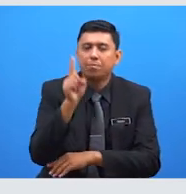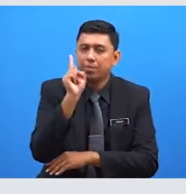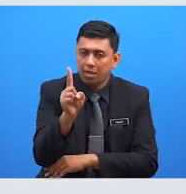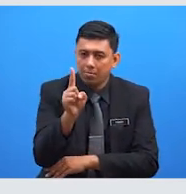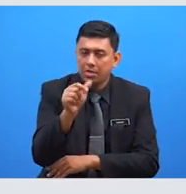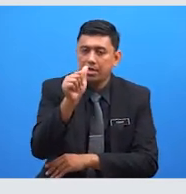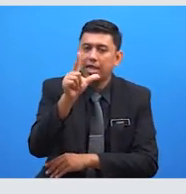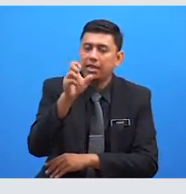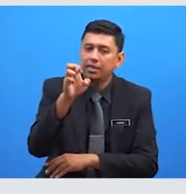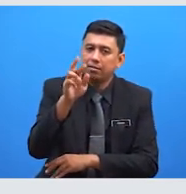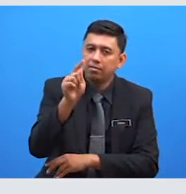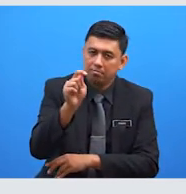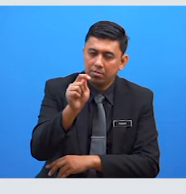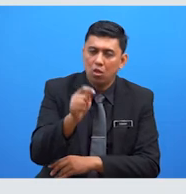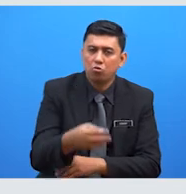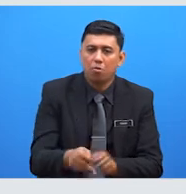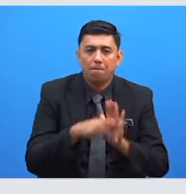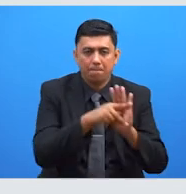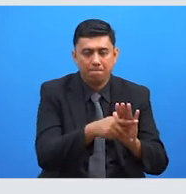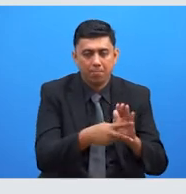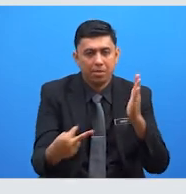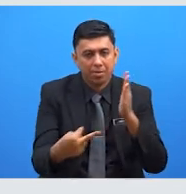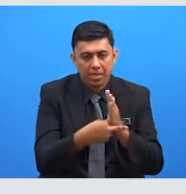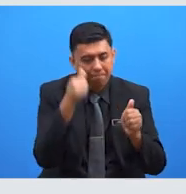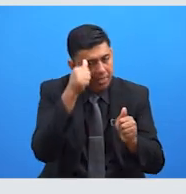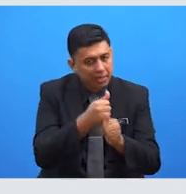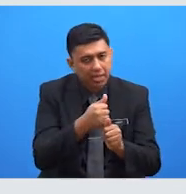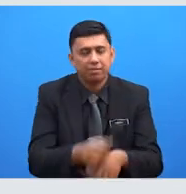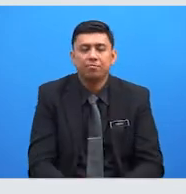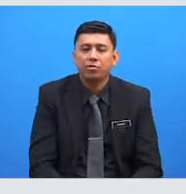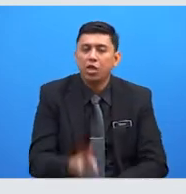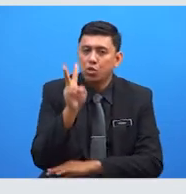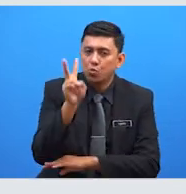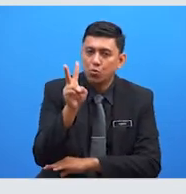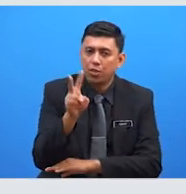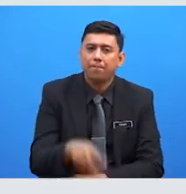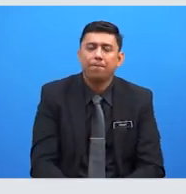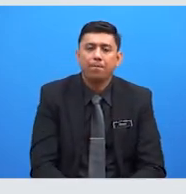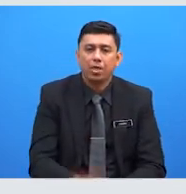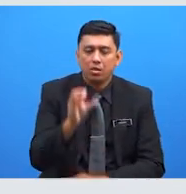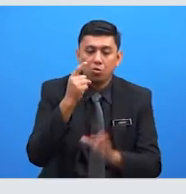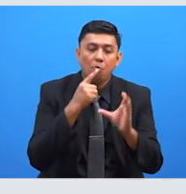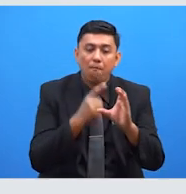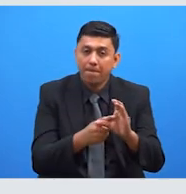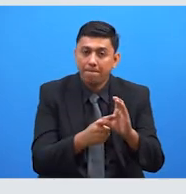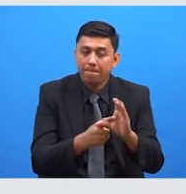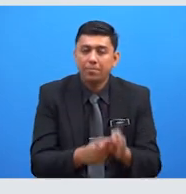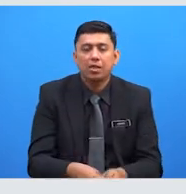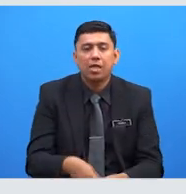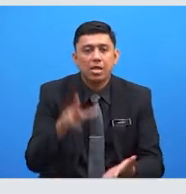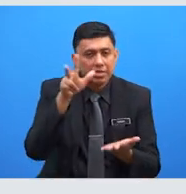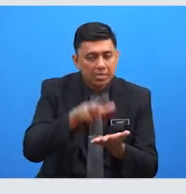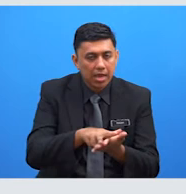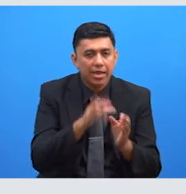Pertama, kotak alert untuk memaparkan mesej peringatan. Kedua, kotak confirm